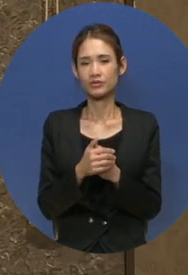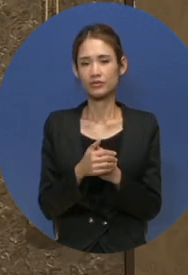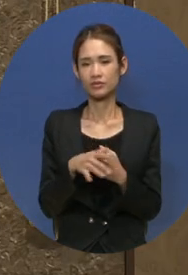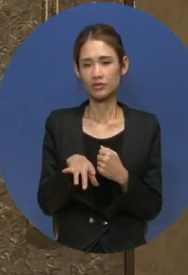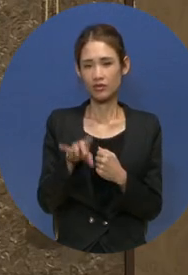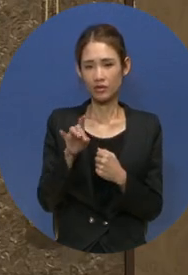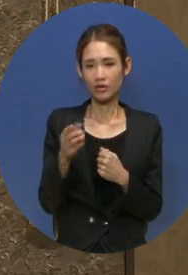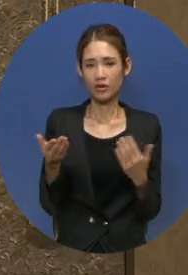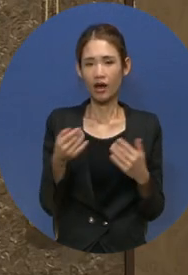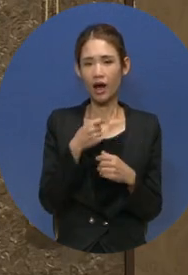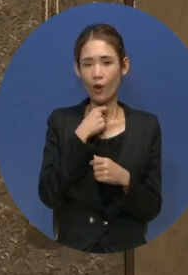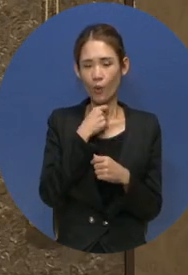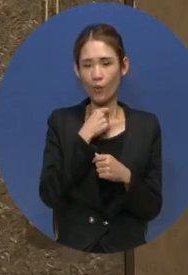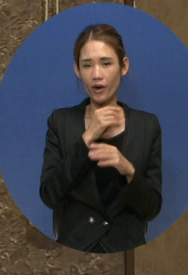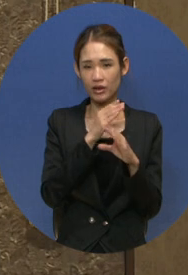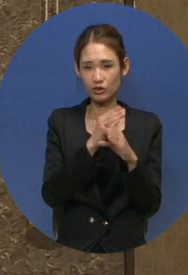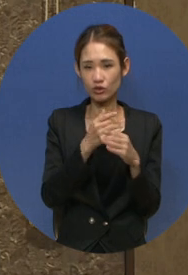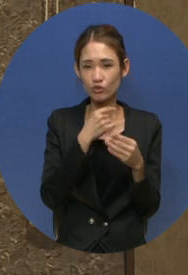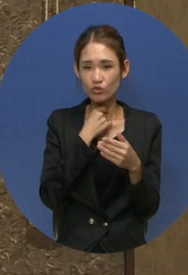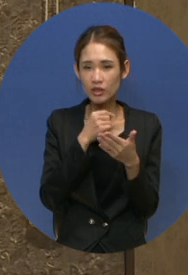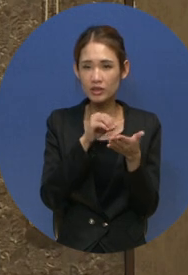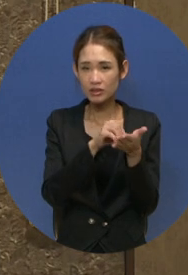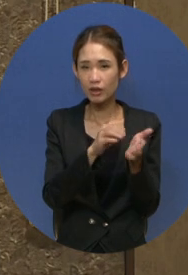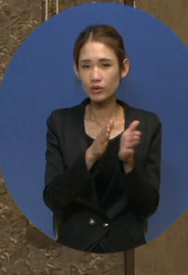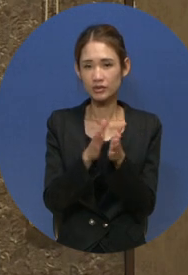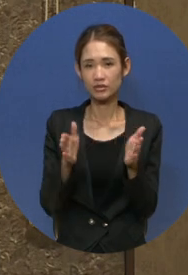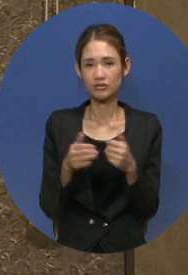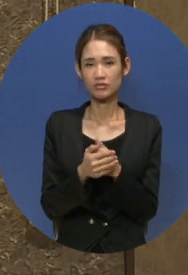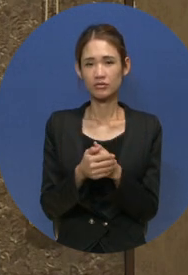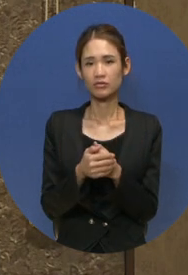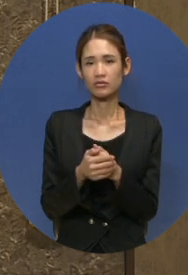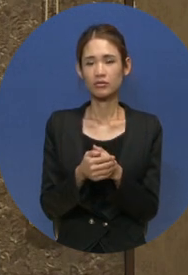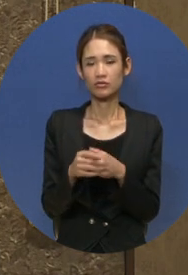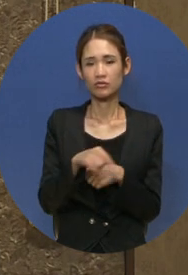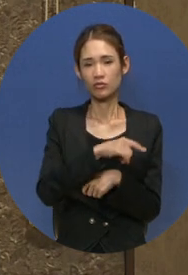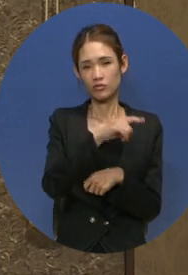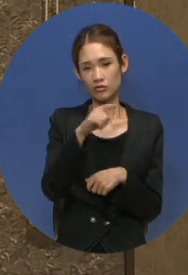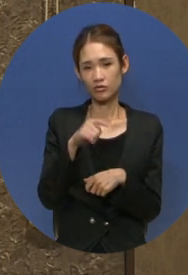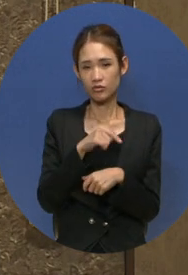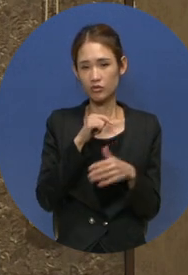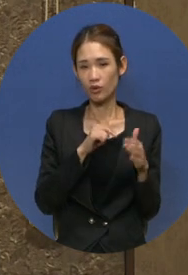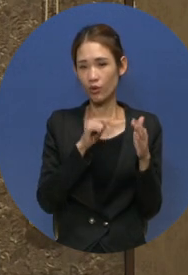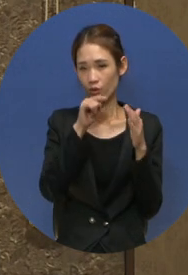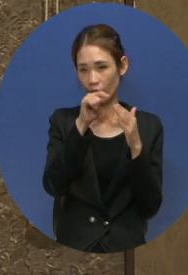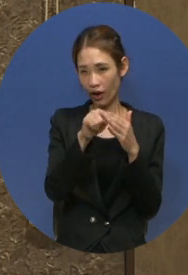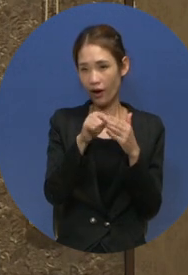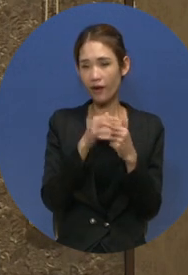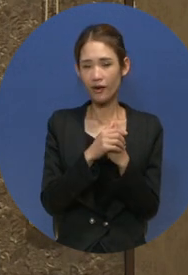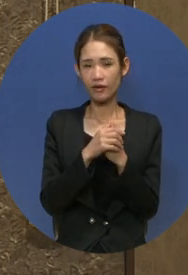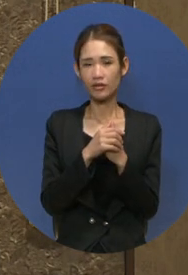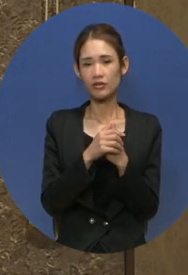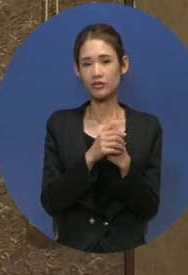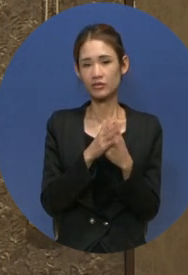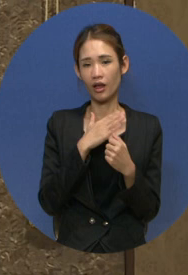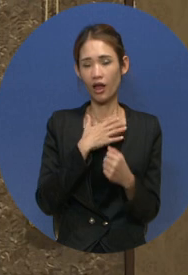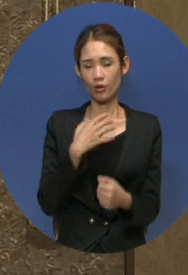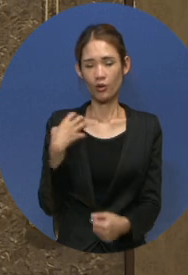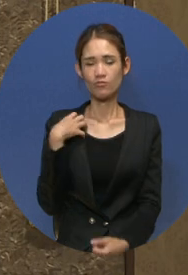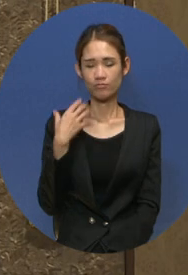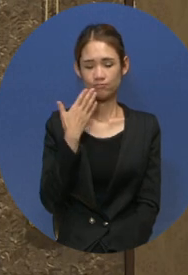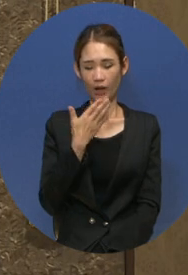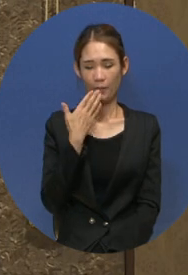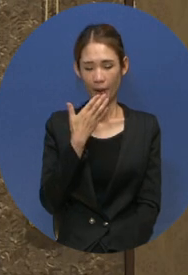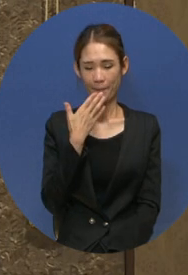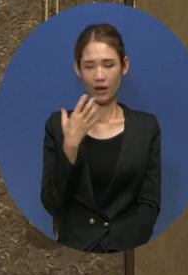처음에는 하고 싶어 하는 분 중심으로 좀 이렇게 시작을 했고, 근데 그분들이 거기 가셔갖고, 예, 자기도 뭔가를 할 수 있는